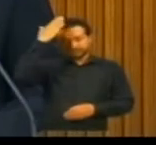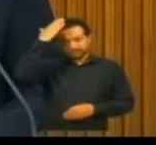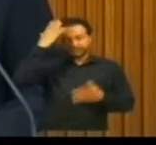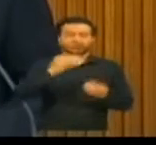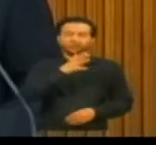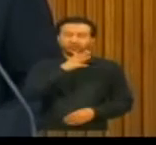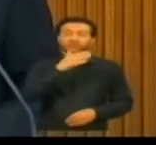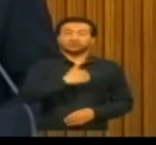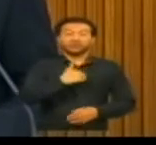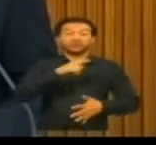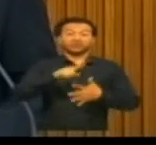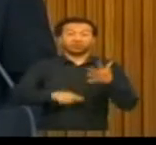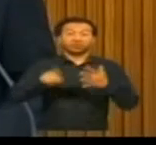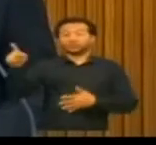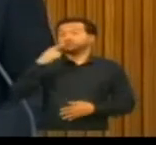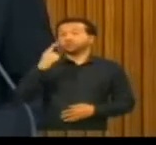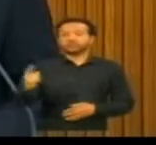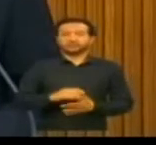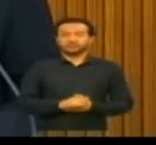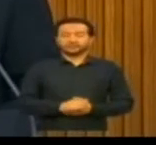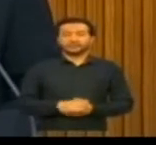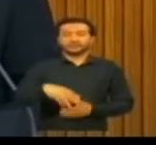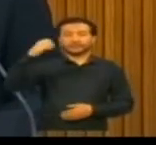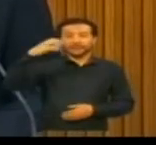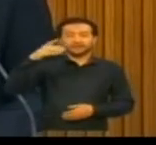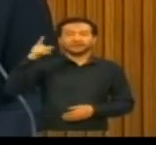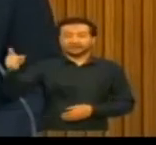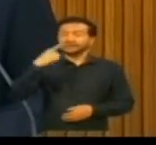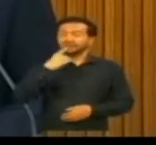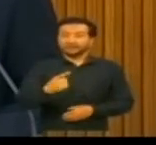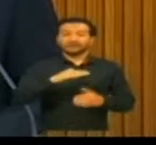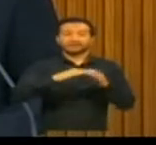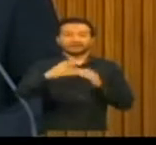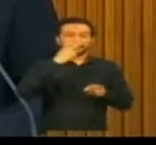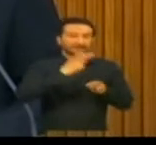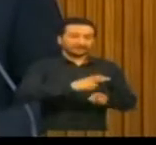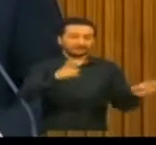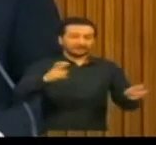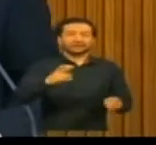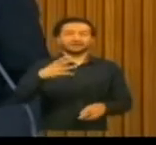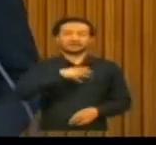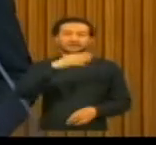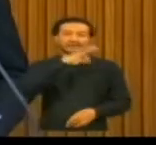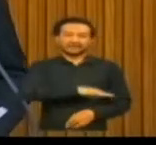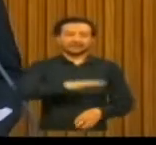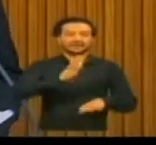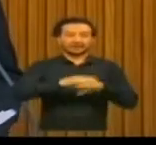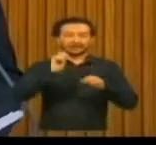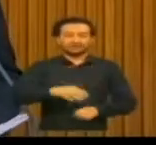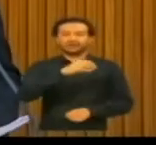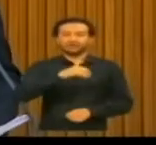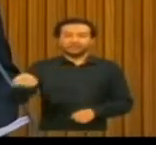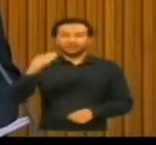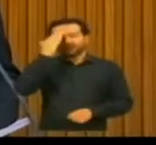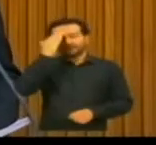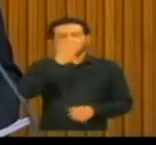var. Ben yöneticilerine söylüyorum. AK Parti dediler, milleti kandırdılar. Ceplerini doldurdular, milyonlarca fakir